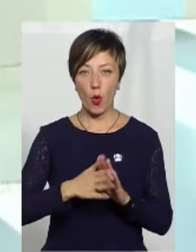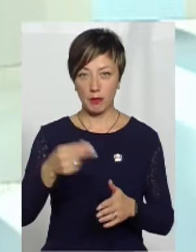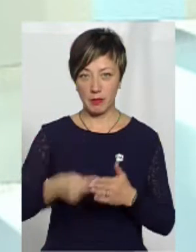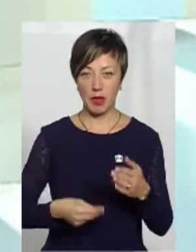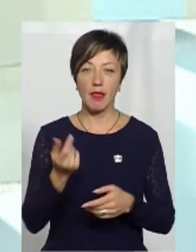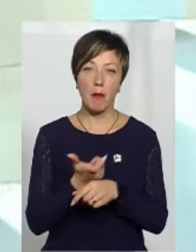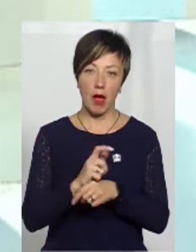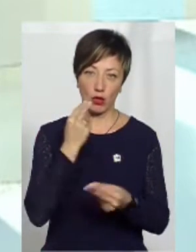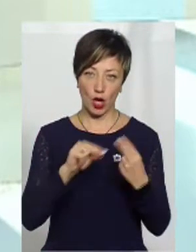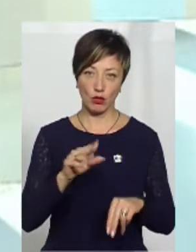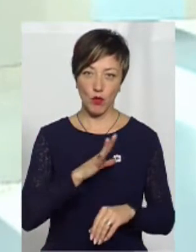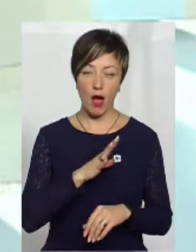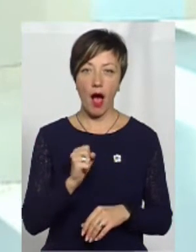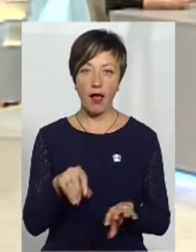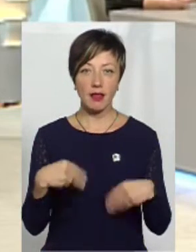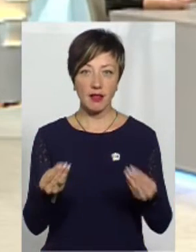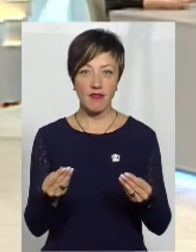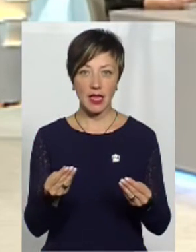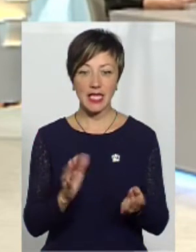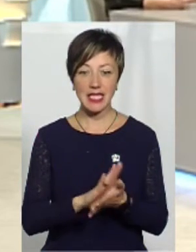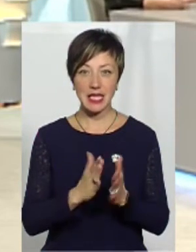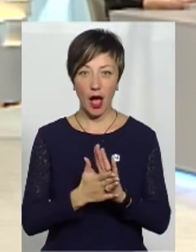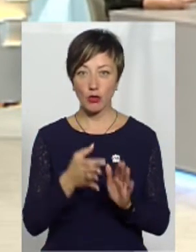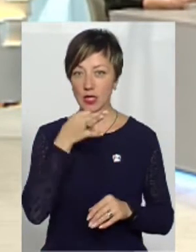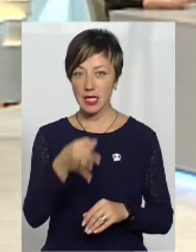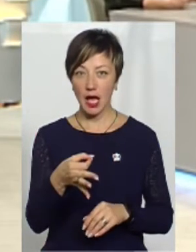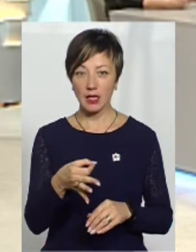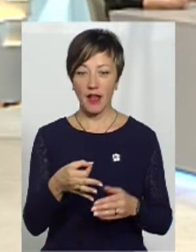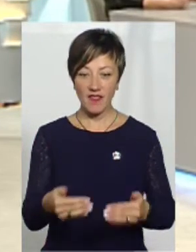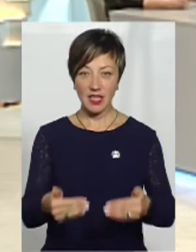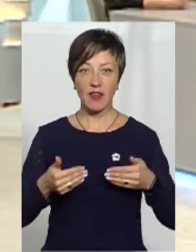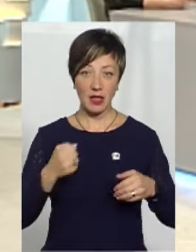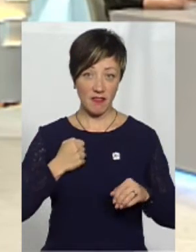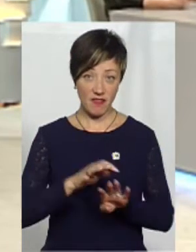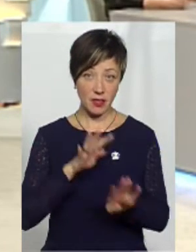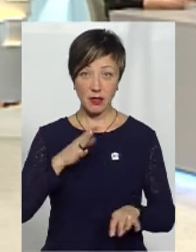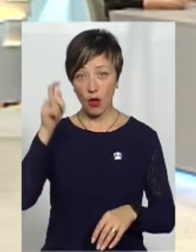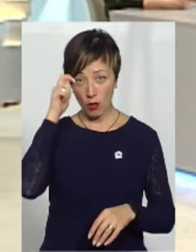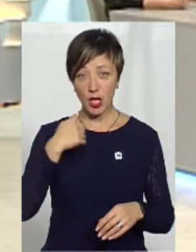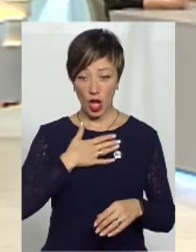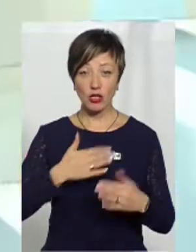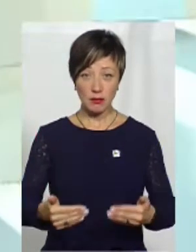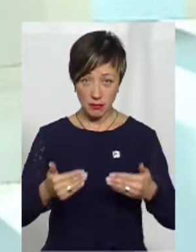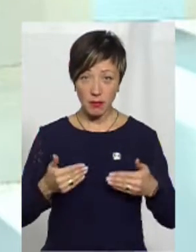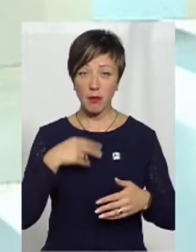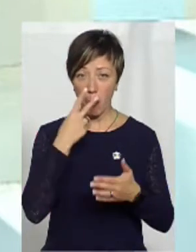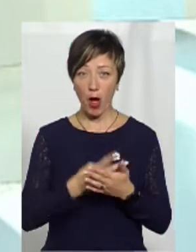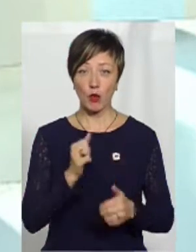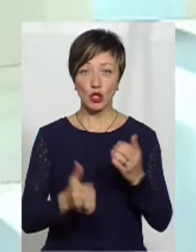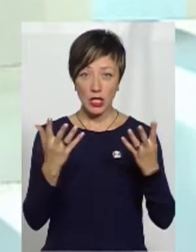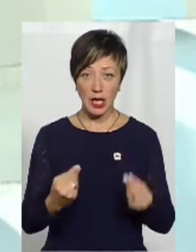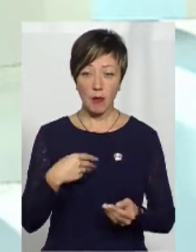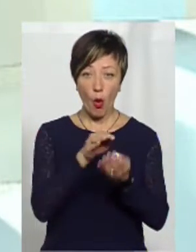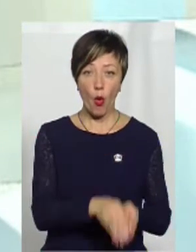було б набагато краще. А надавати статус і казати відведення військ, ми бачимо, як наші хлопці відступають. Ми бачимо, як кожен